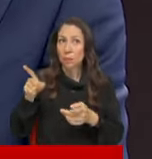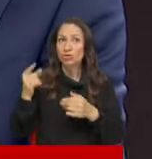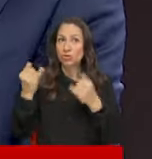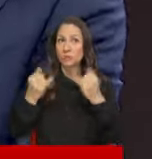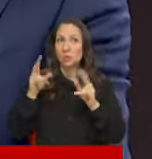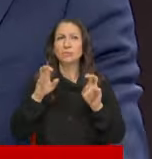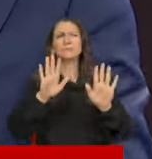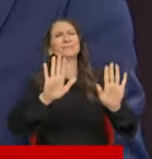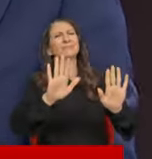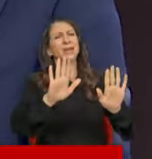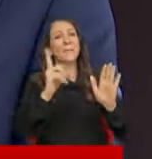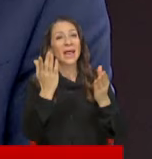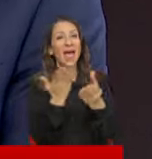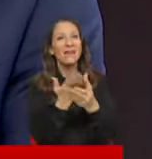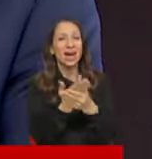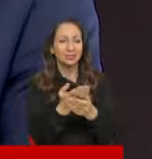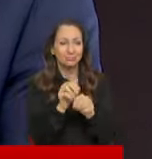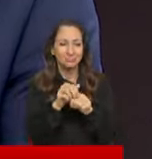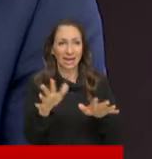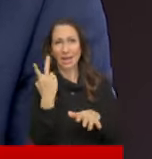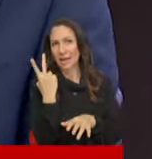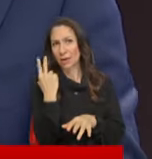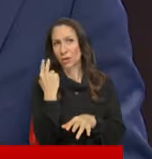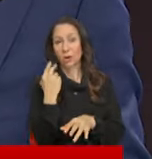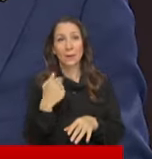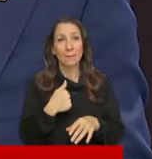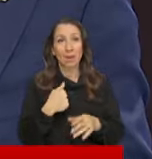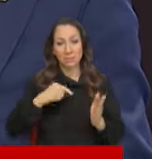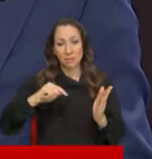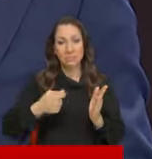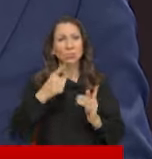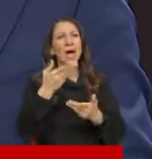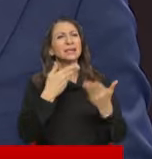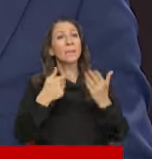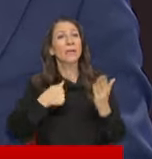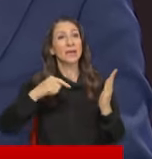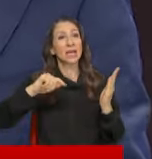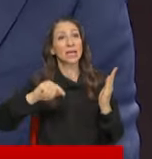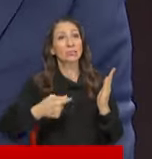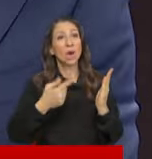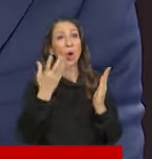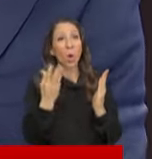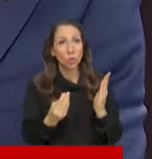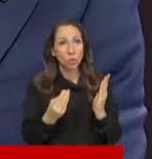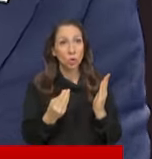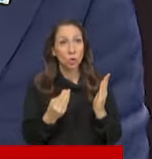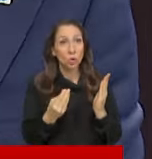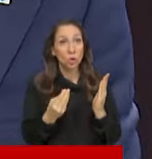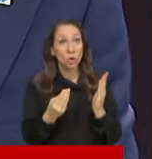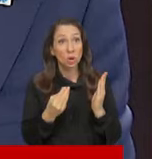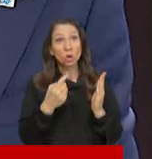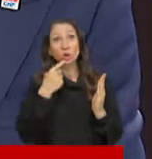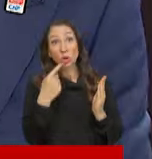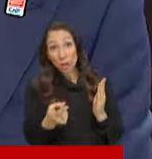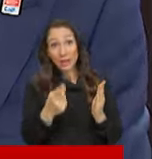konusu oldu y Evet bir evrak yayınlandı biliyorsunuz iki gün önce benim de imzam benim de imzamın oldu olduğunu